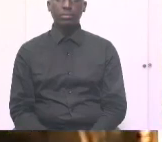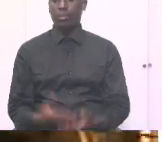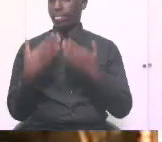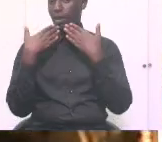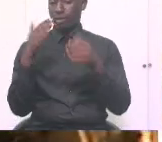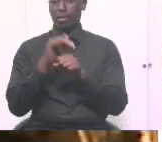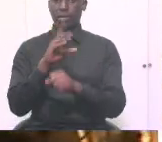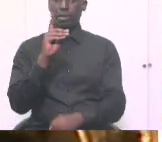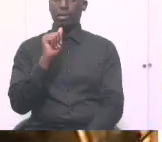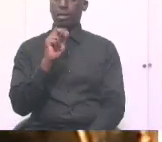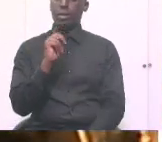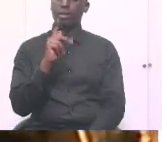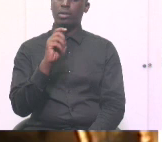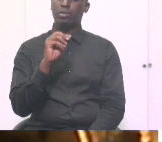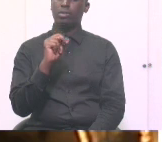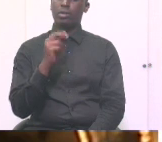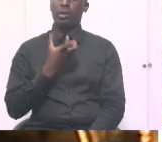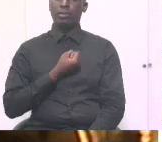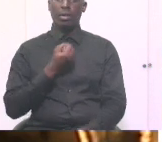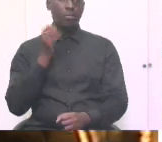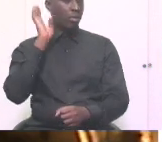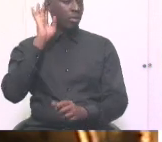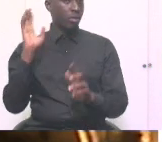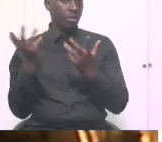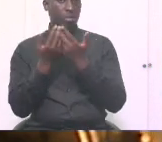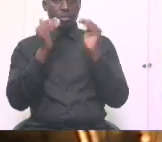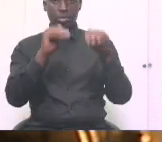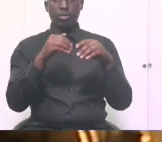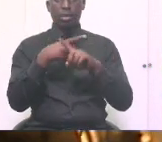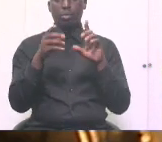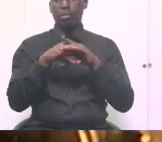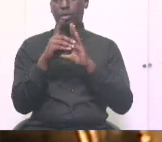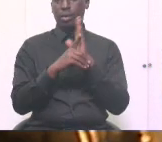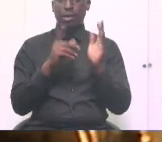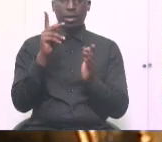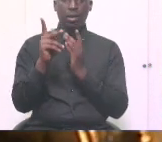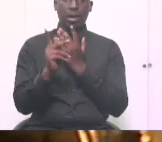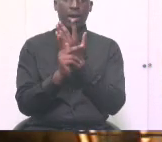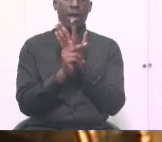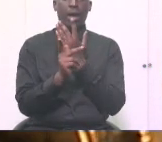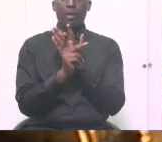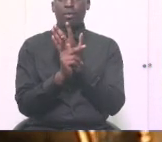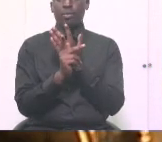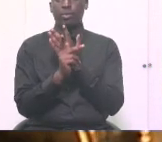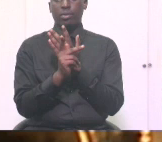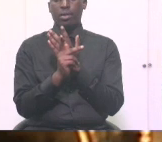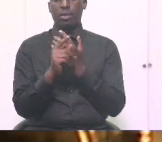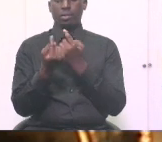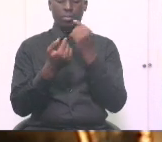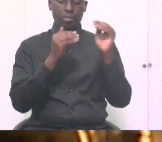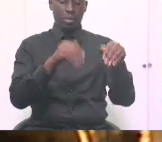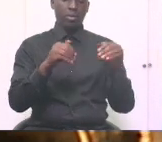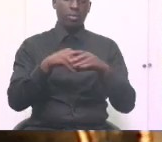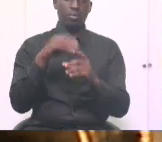Arakoze D'Anton. Tukiri mu makuru afite ahuriye n'ubuhinzi, ariko noneho mu karere ka Kayonza, bamwe mu bahinzi bibumbiye muri